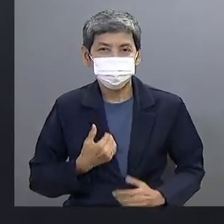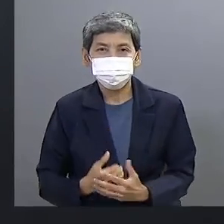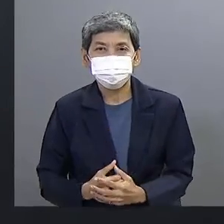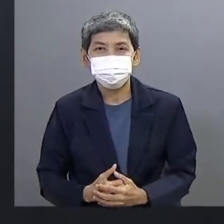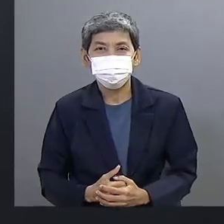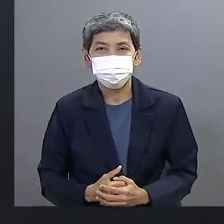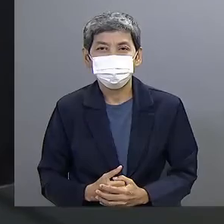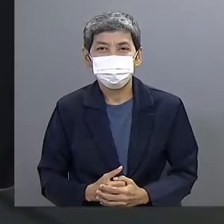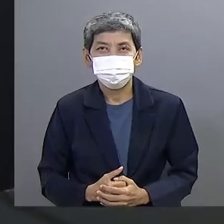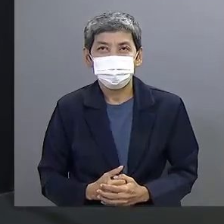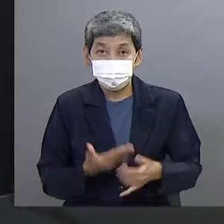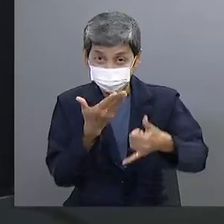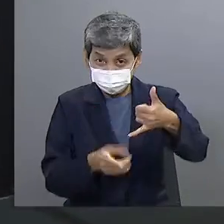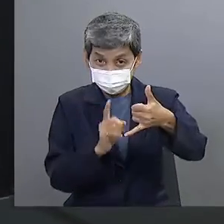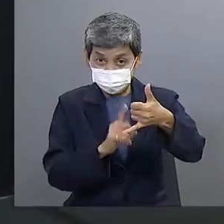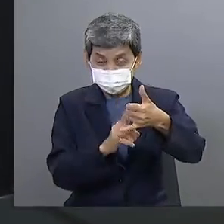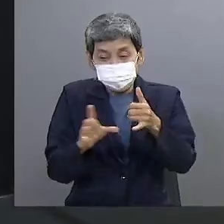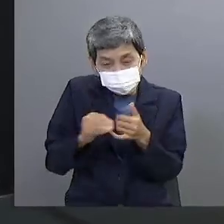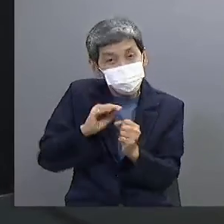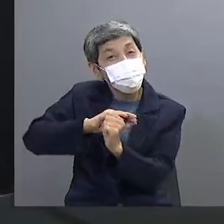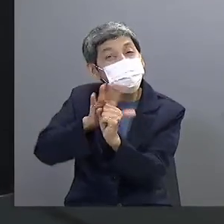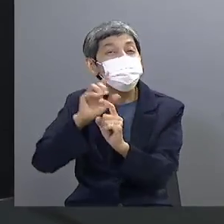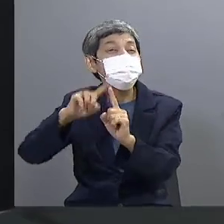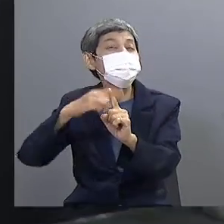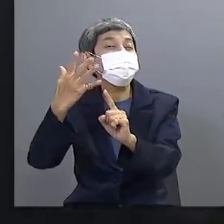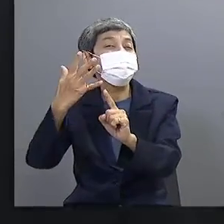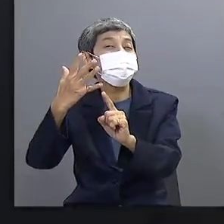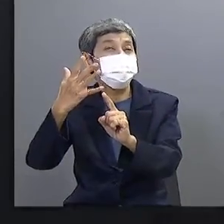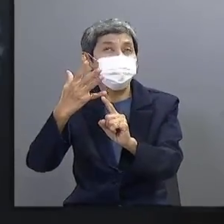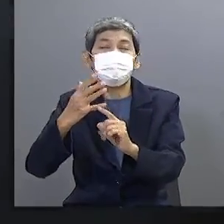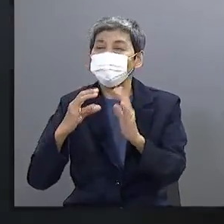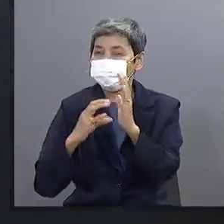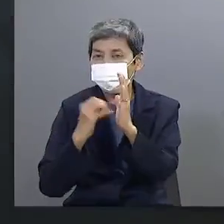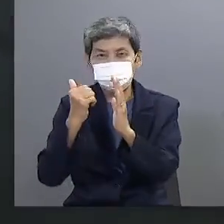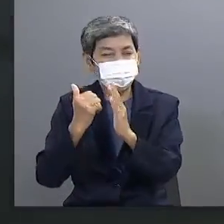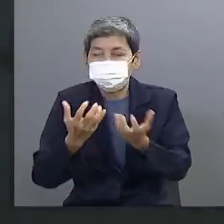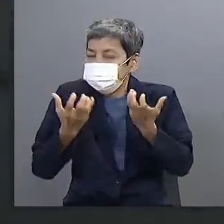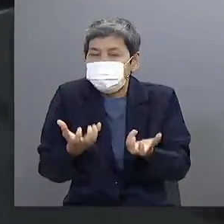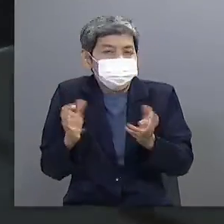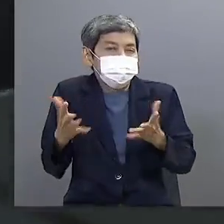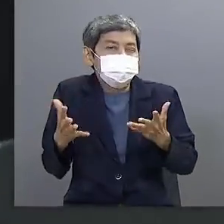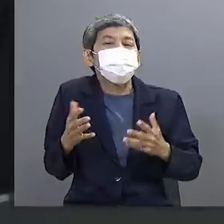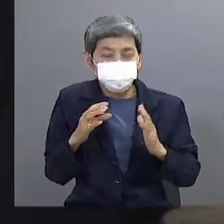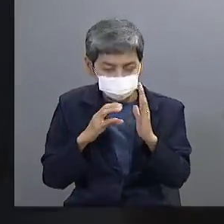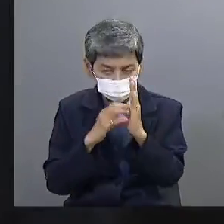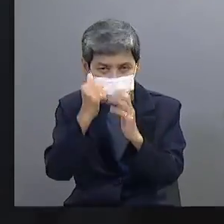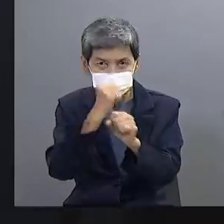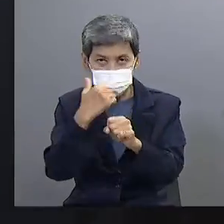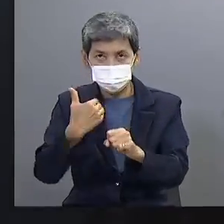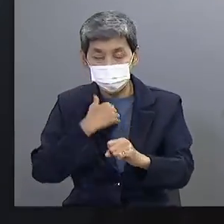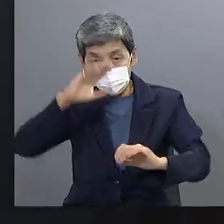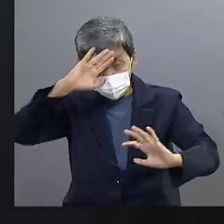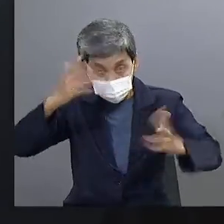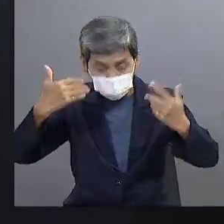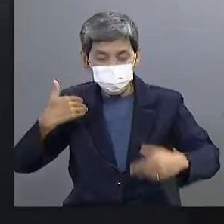ก่อนหน้านี้ที่คุณเฟิร์สเคยติดเชื้อเมื่อเดือนพฤษภาคมก็โชคดีที่ไม่มีอาการอะไรมากนะครับและหลังจากหายแล้วก็มีอาการเหนื่อยนิ